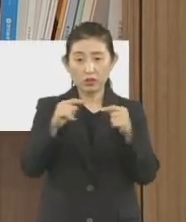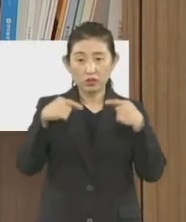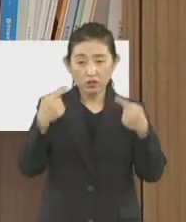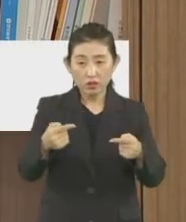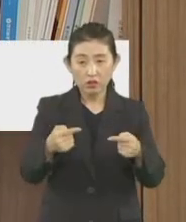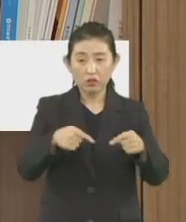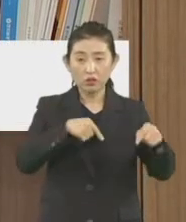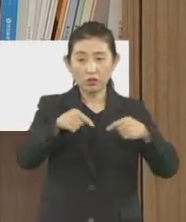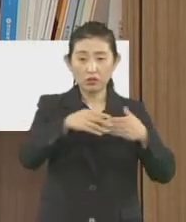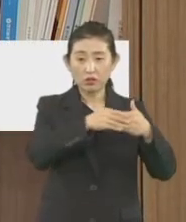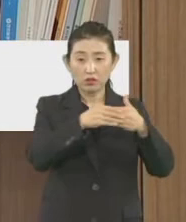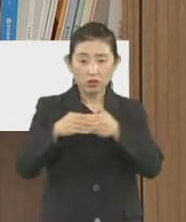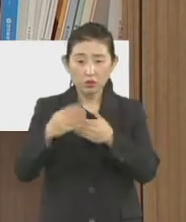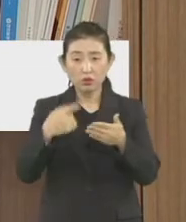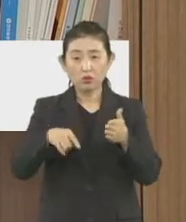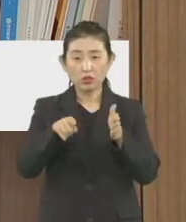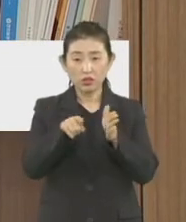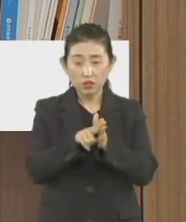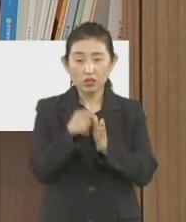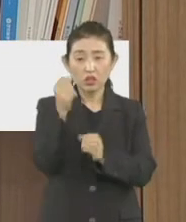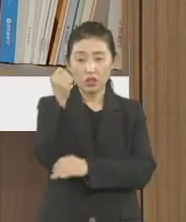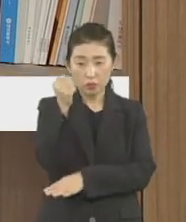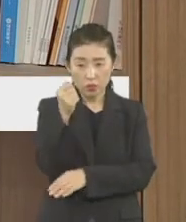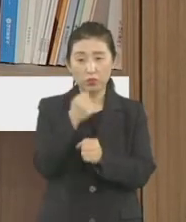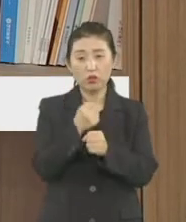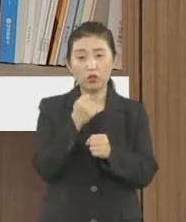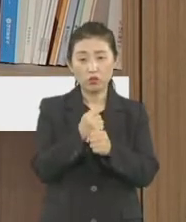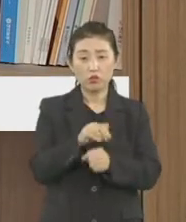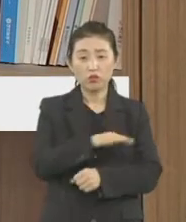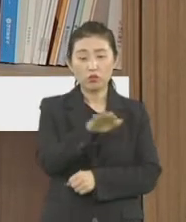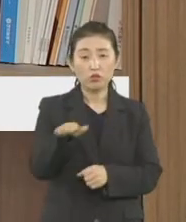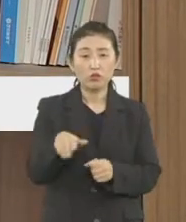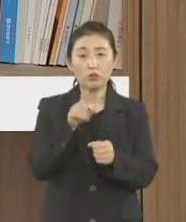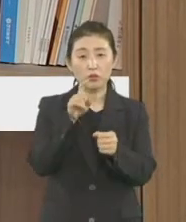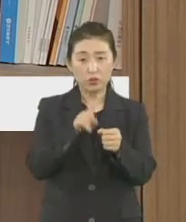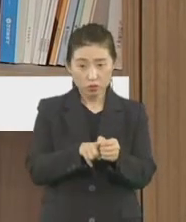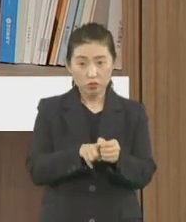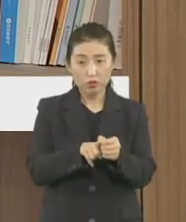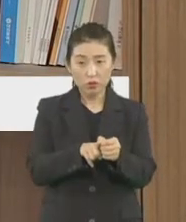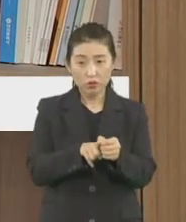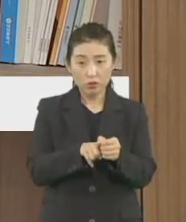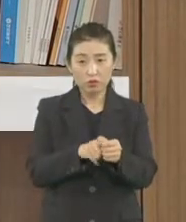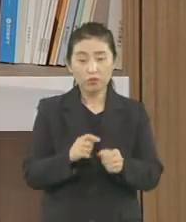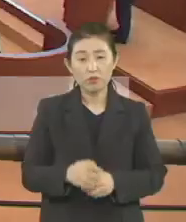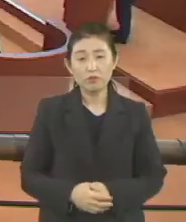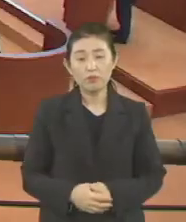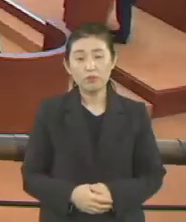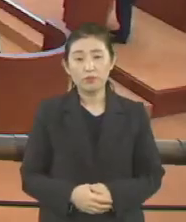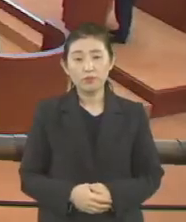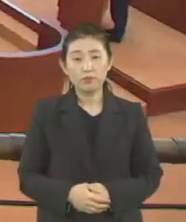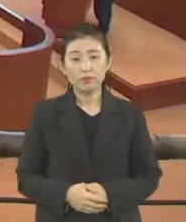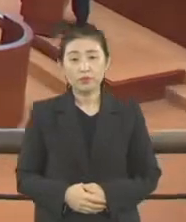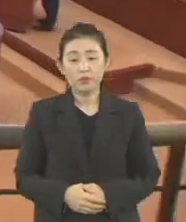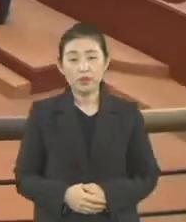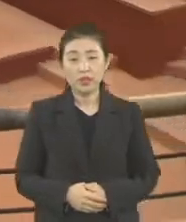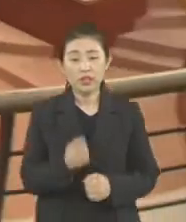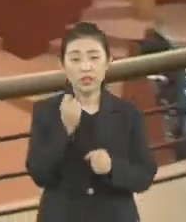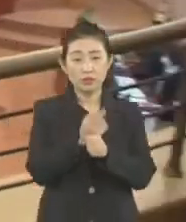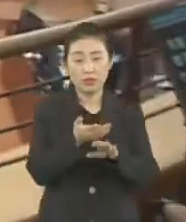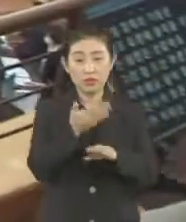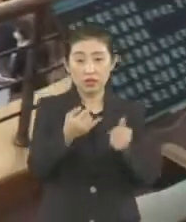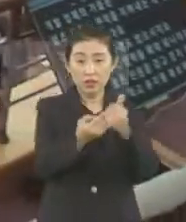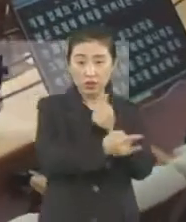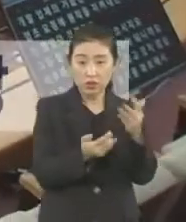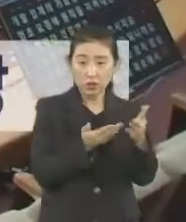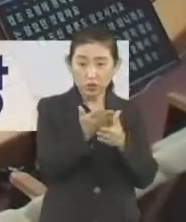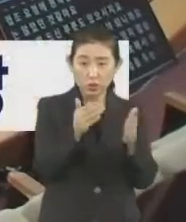있게끔 바탕을 만들어줘야 되는 게 우리의 몫이라고 생각합니다. 그거의 일환입니다. 조례안은 이미 상임위를